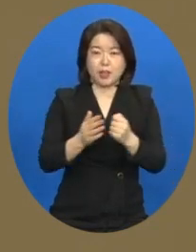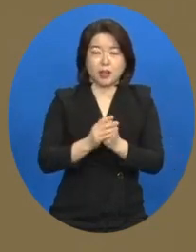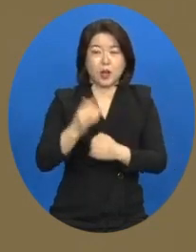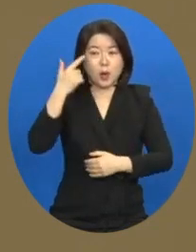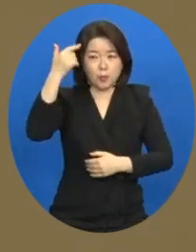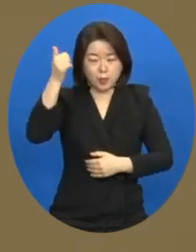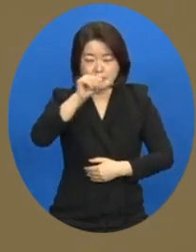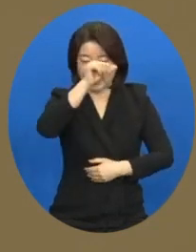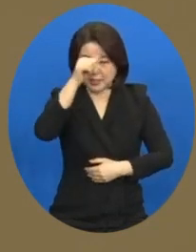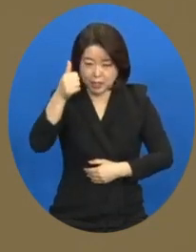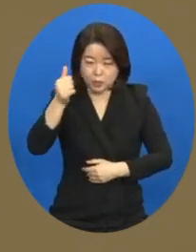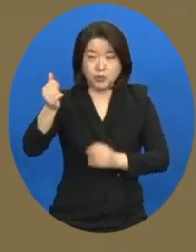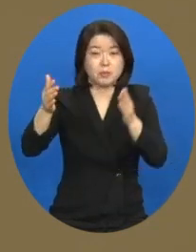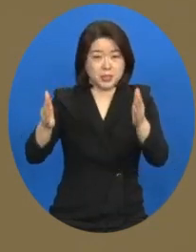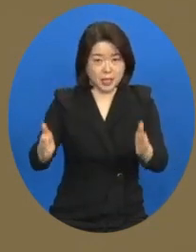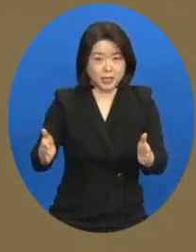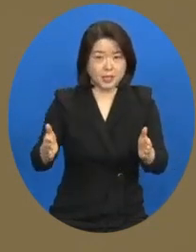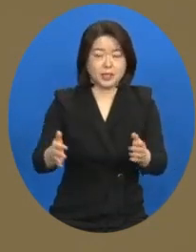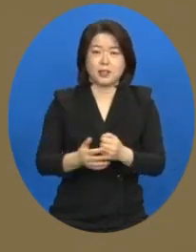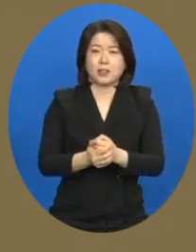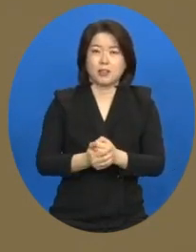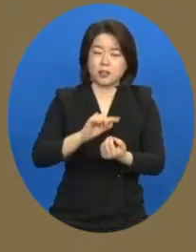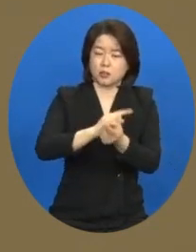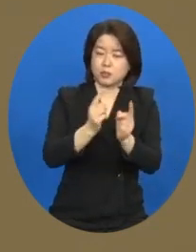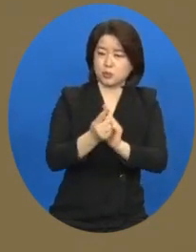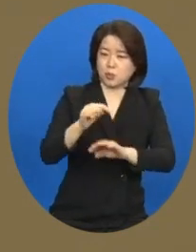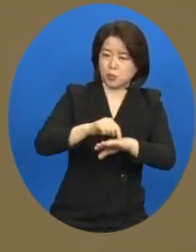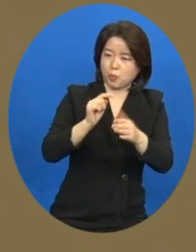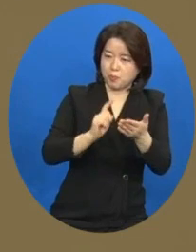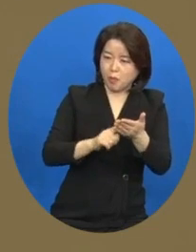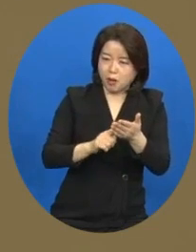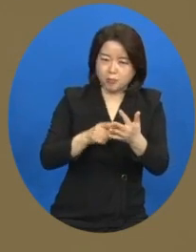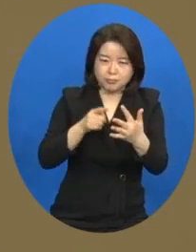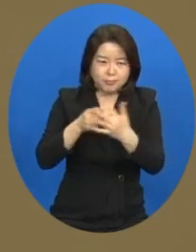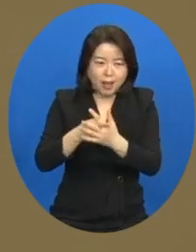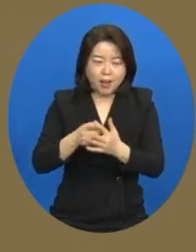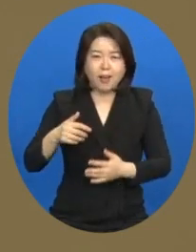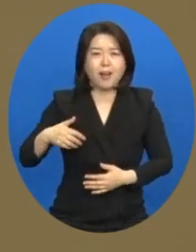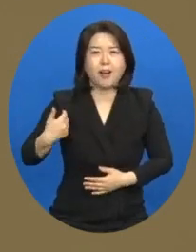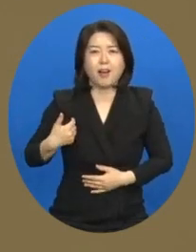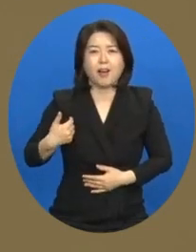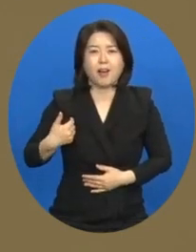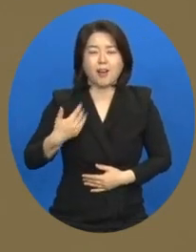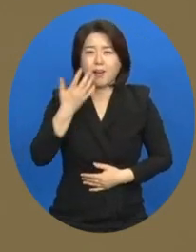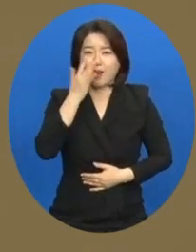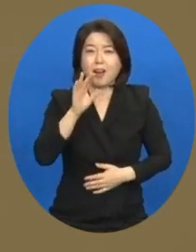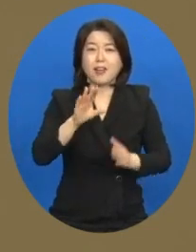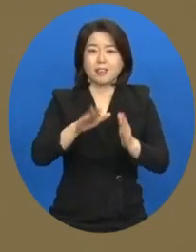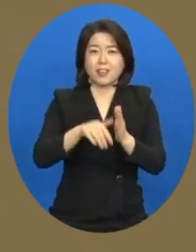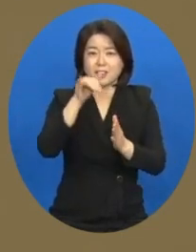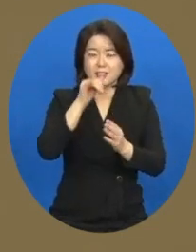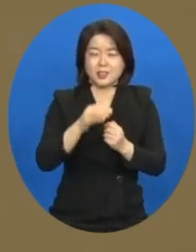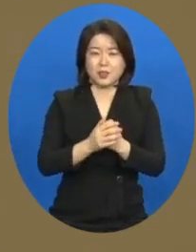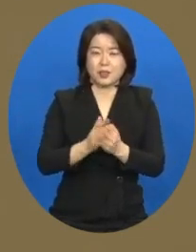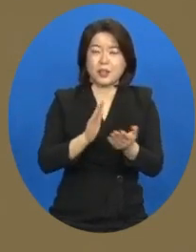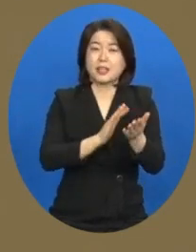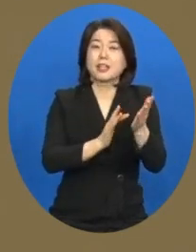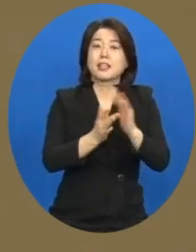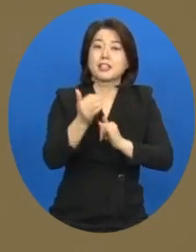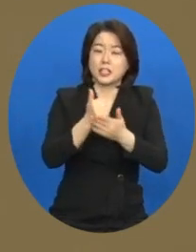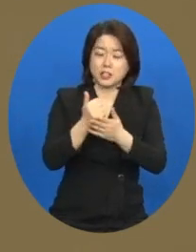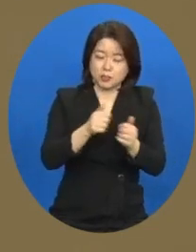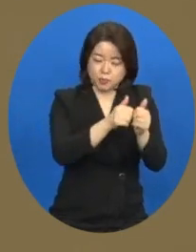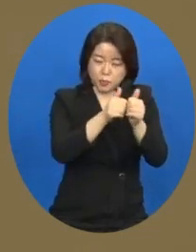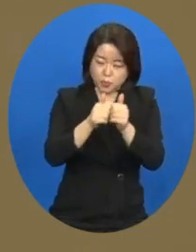목사와 장로님 사이에도 서로 마음을 알기가 어려울 때가 있어요. 그래서 예수님과 동행하는